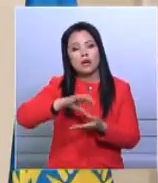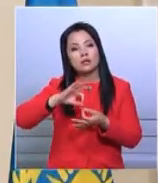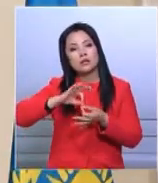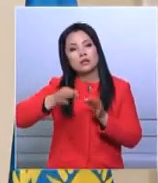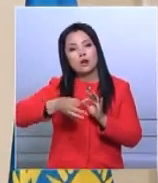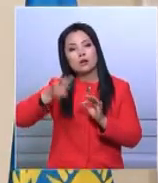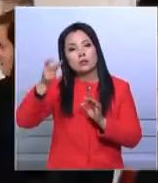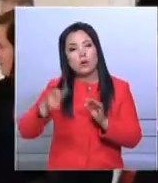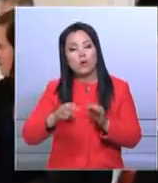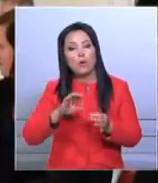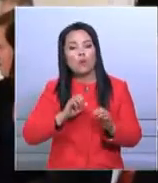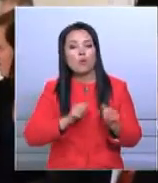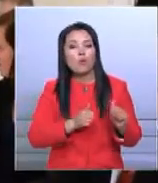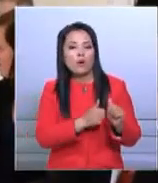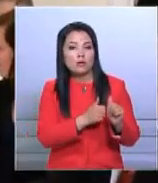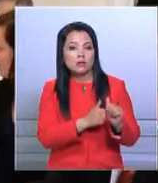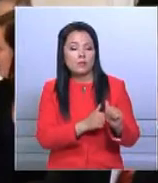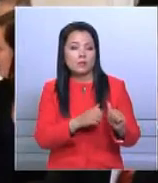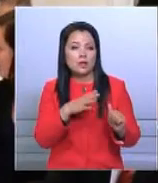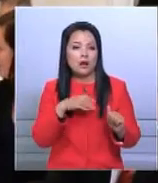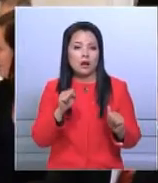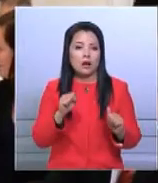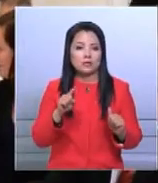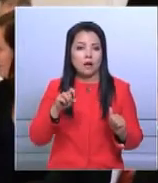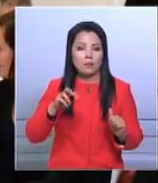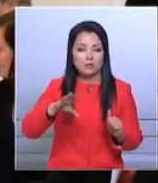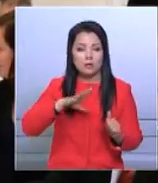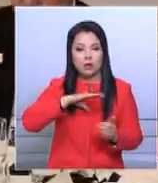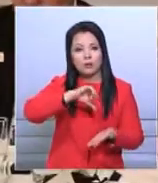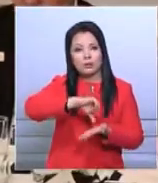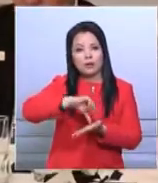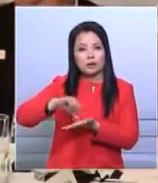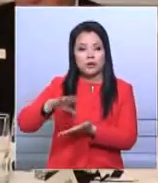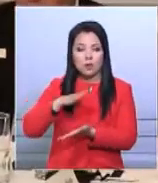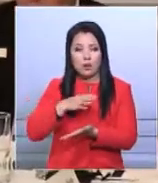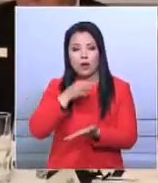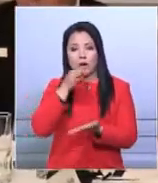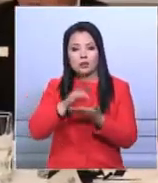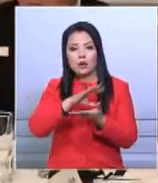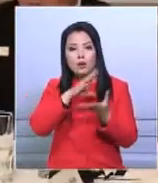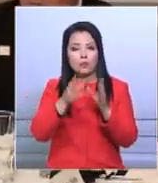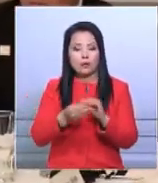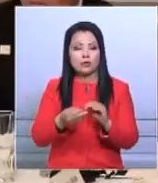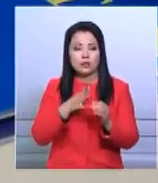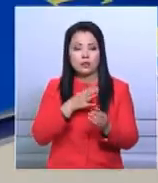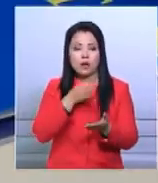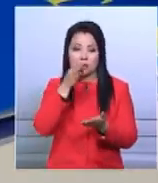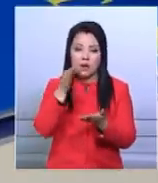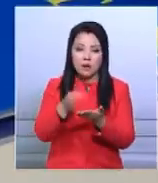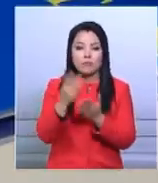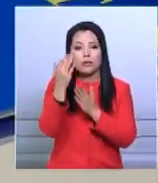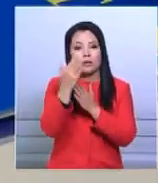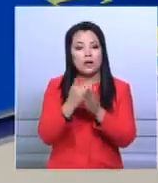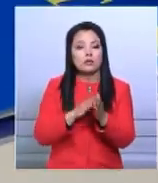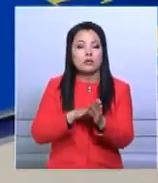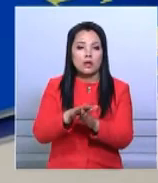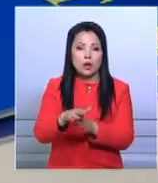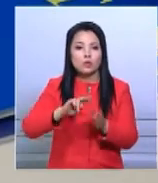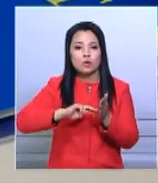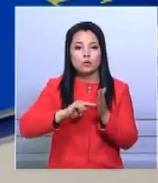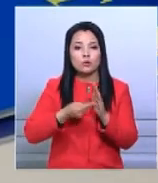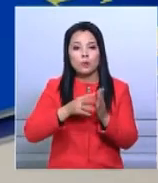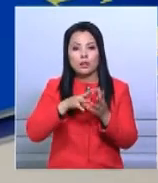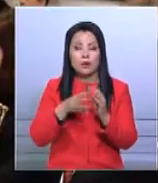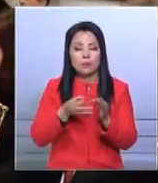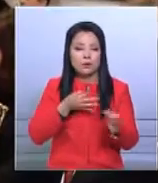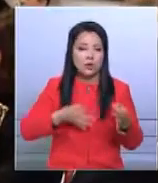орынбасары Азамат Әбдімомынов қатысты. Олар қатысушылардың барлық сұрақтарына жауап беріп, бағдарламаларды іске асыру жоспарларымен